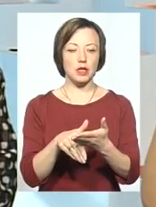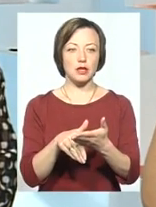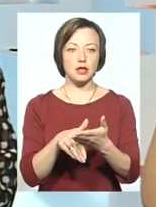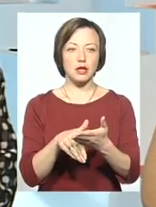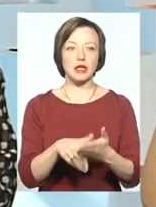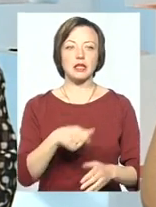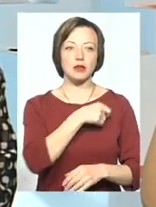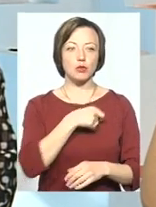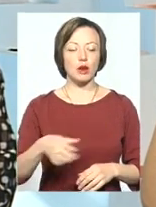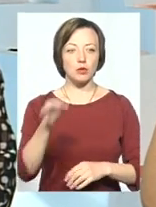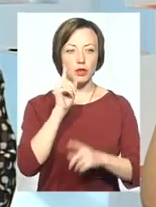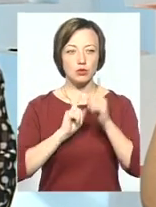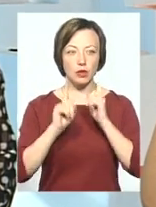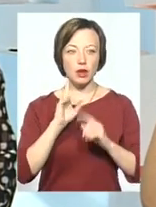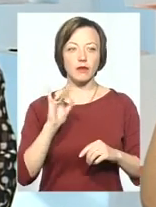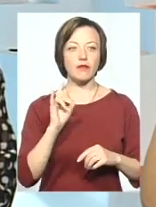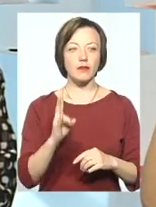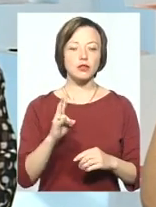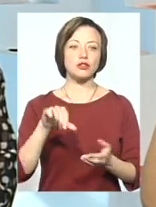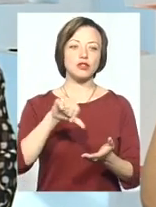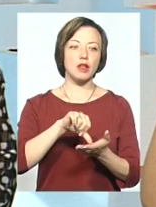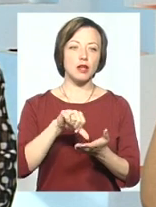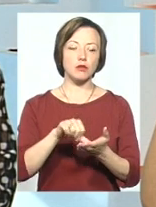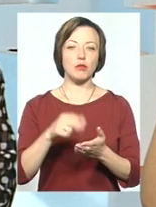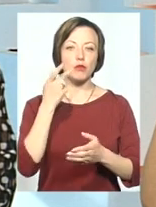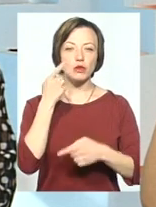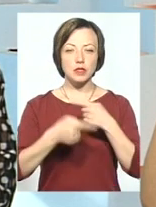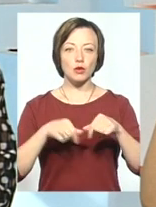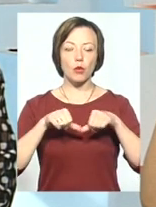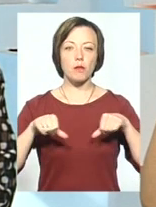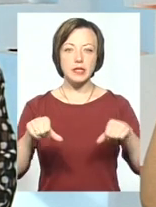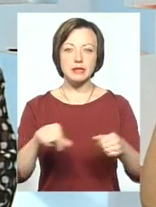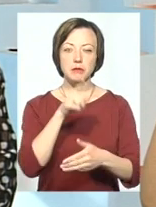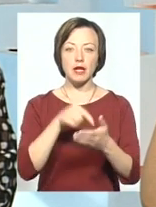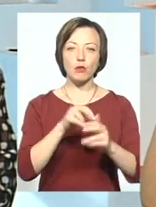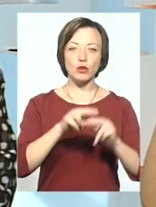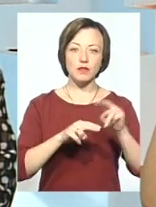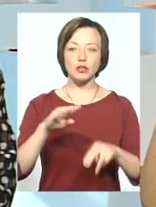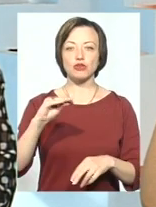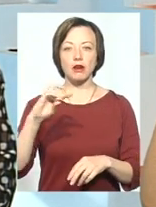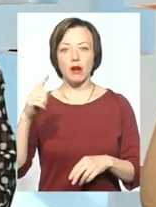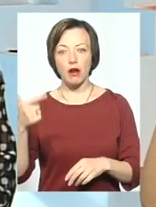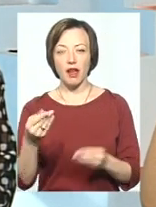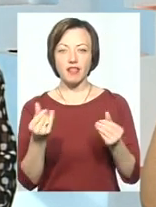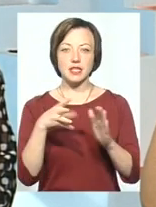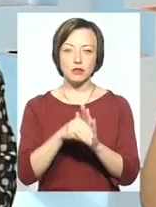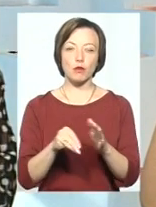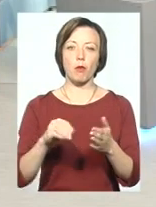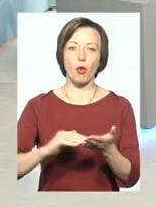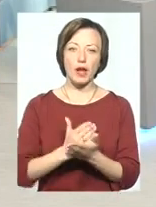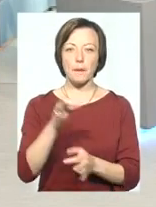Хмельницької обласної ради і він же член постійної комісії обласної ради з питань будівництва, житлово-комунального господарства, інвестиційної політики,